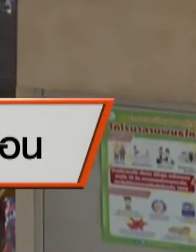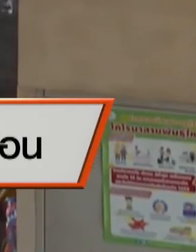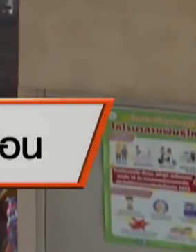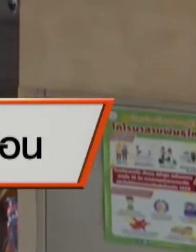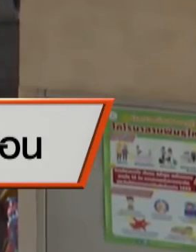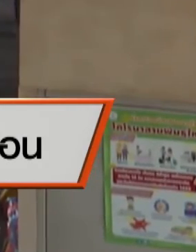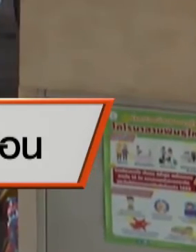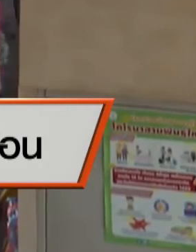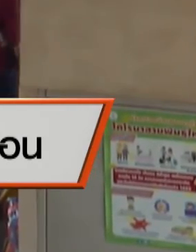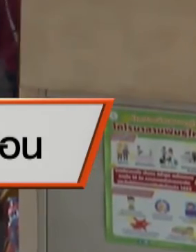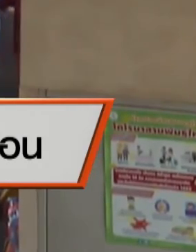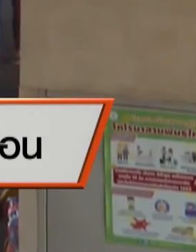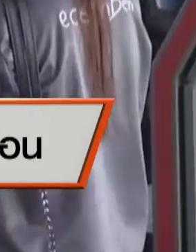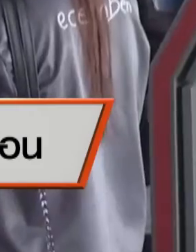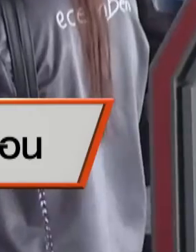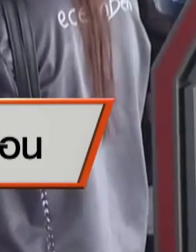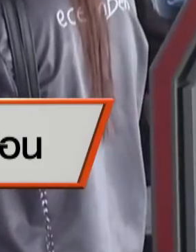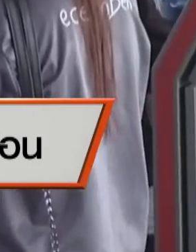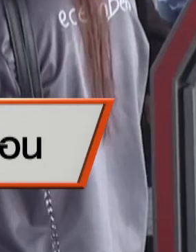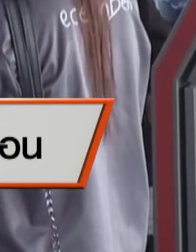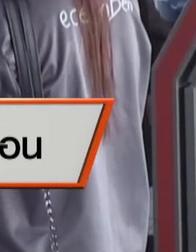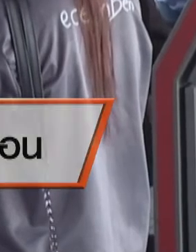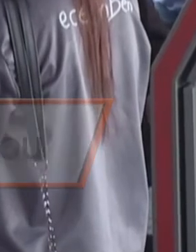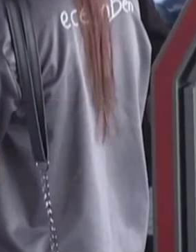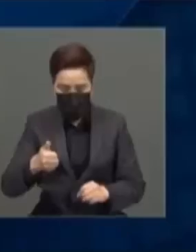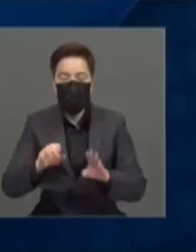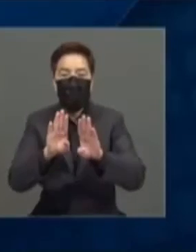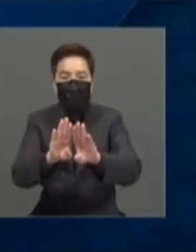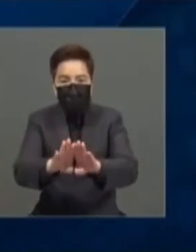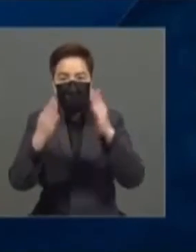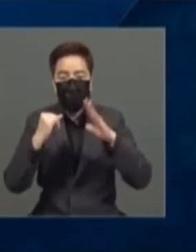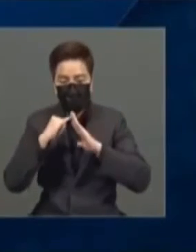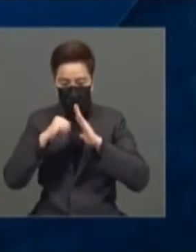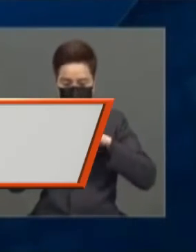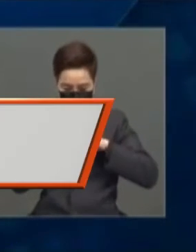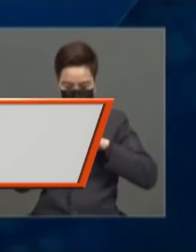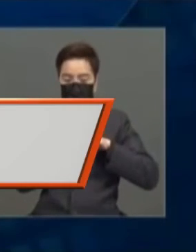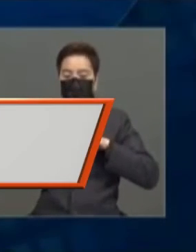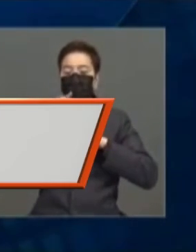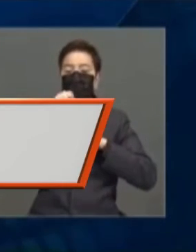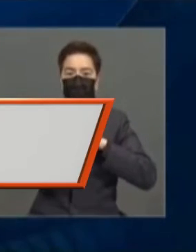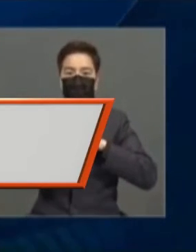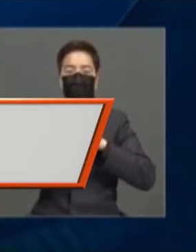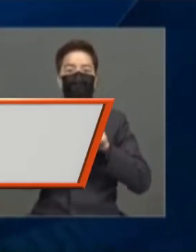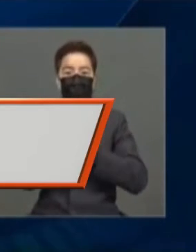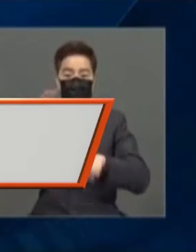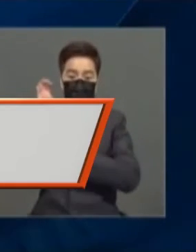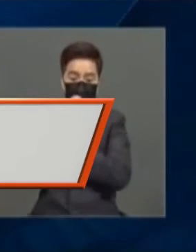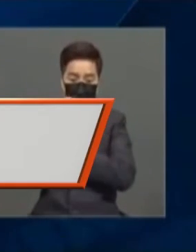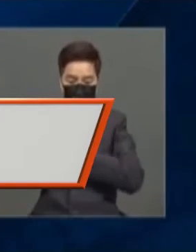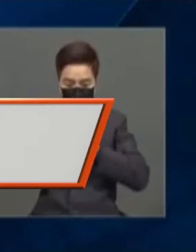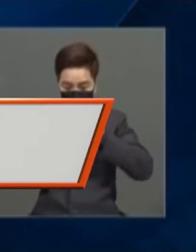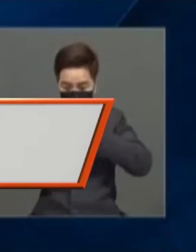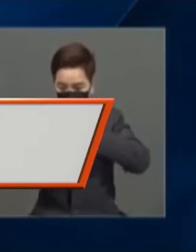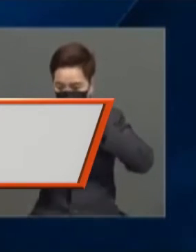แต่ขอให้ประชาชนเดินทางเมื่อมีความจำเป็นเท่านั้นนะครับ จังหวัดได้นะครับออกนอกเขตพื้นที่ควบคุมสูงสุด